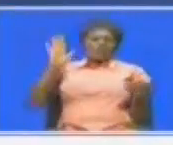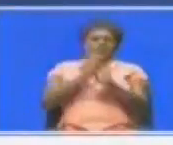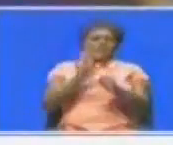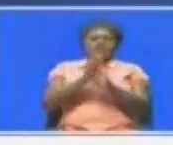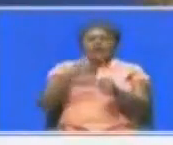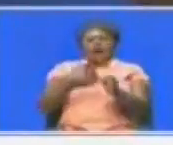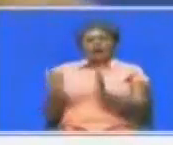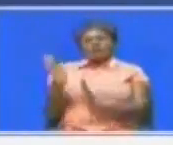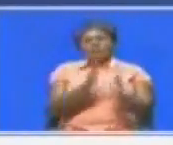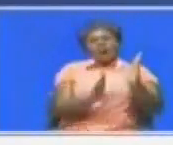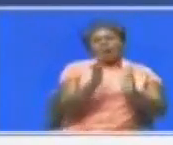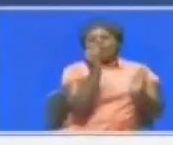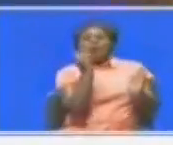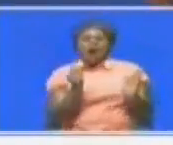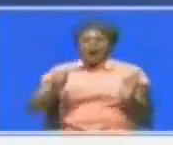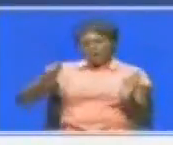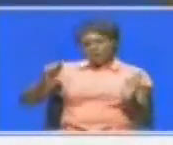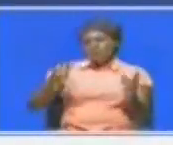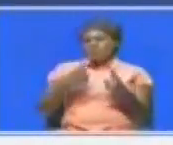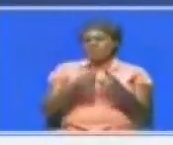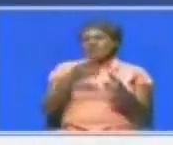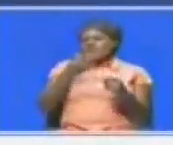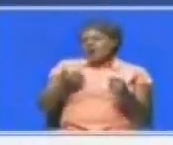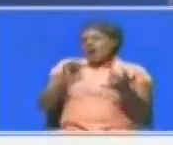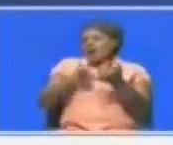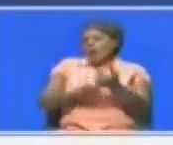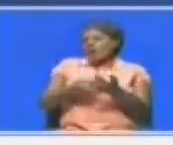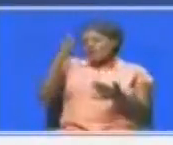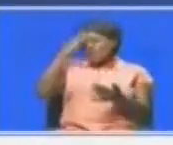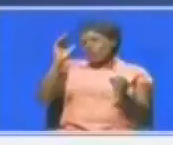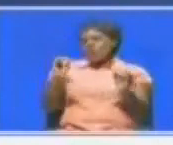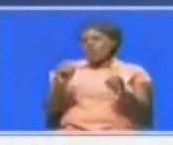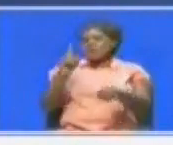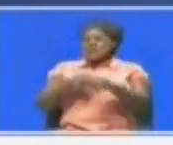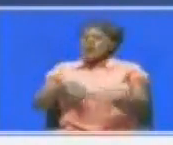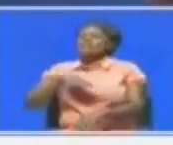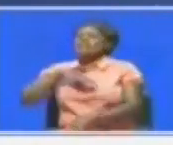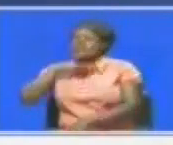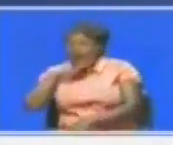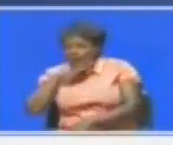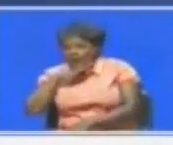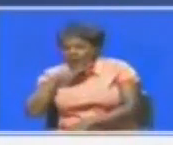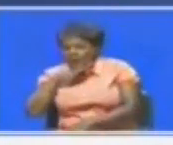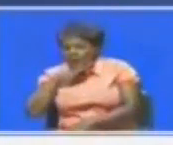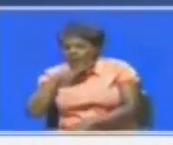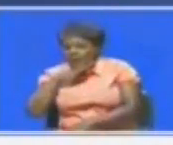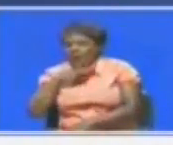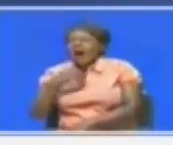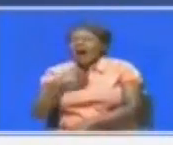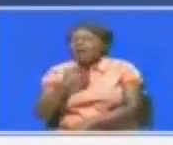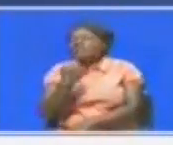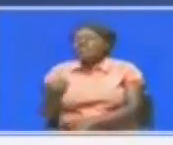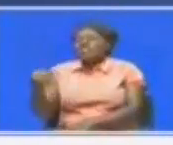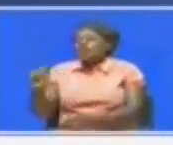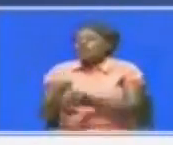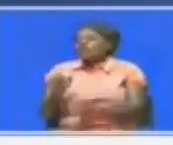mpango wa kando na ndoa za nje, lakini mabibi zao hawajui. Alafu mtu akiaga ndio unasikia fulani akona watoto na